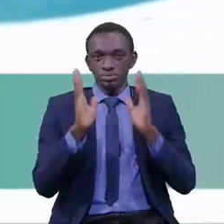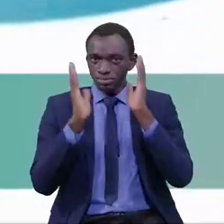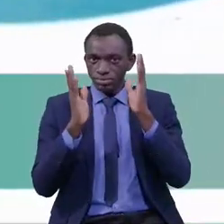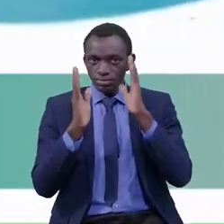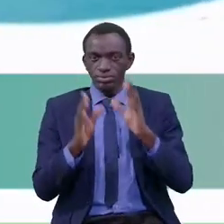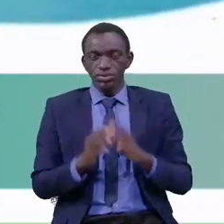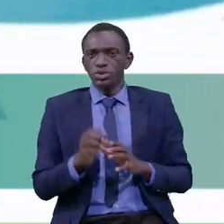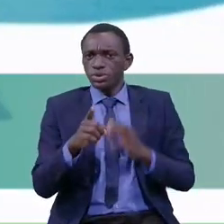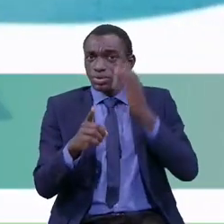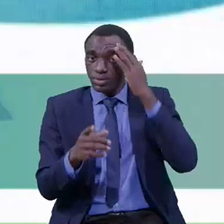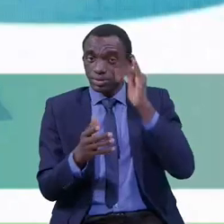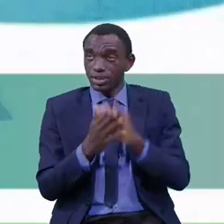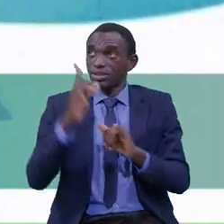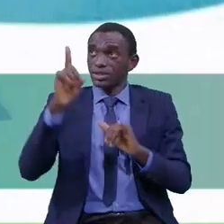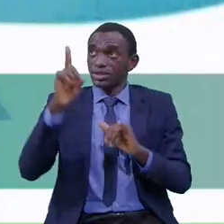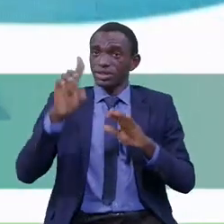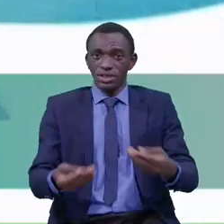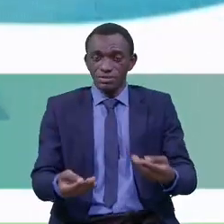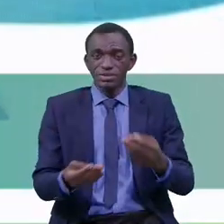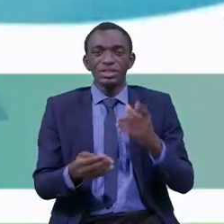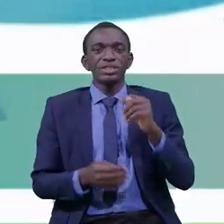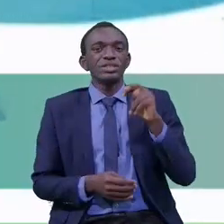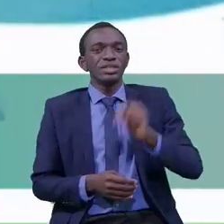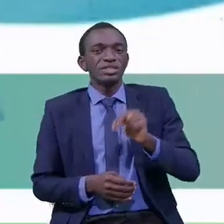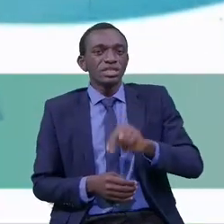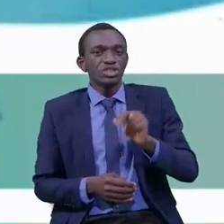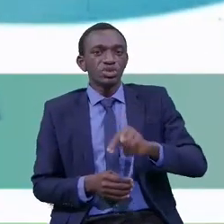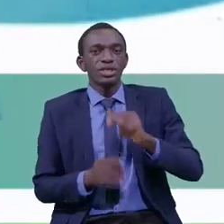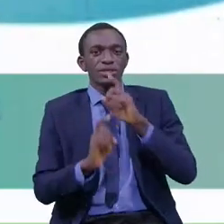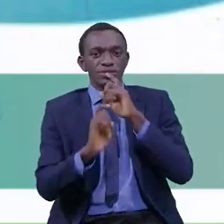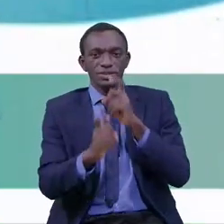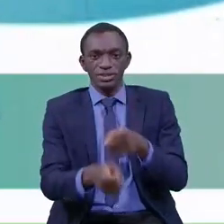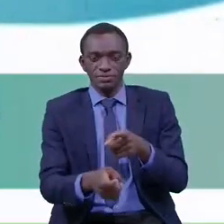Vous savez, il nous donne les dons nécessaires. Les dons